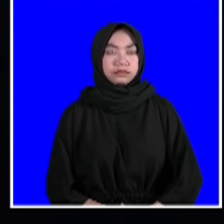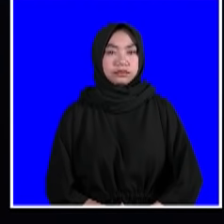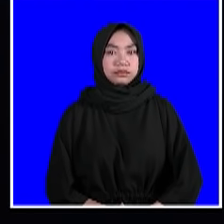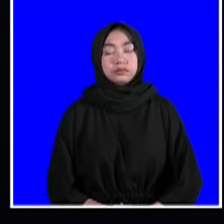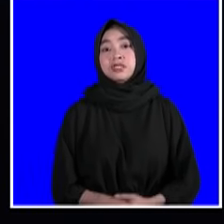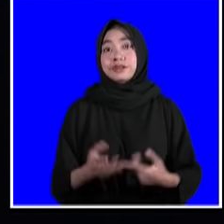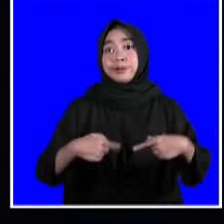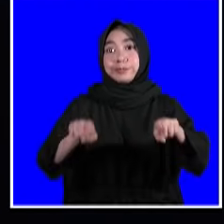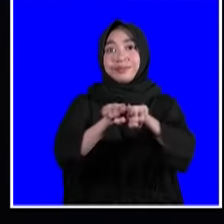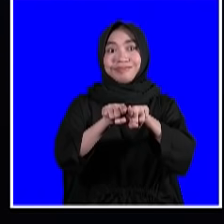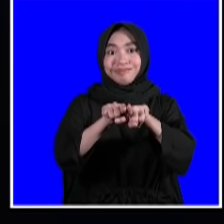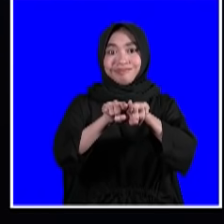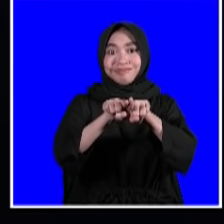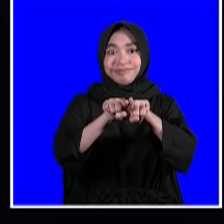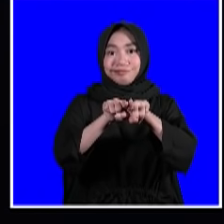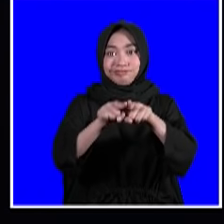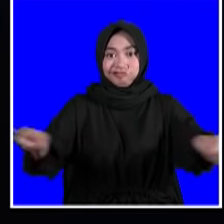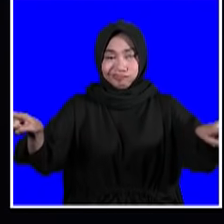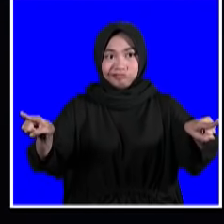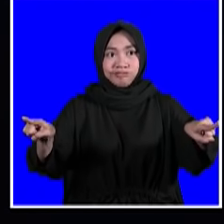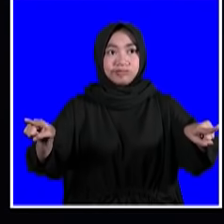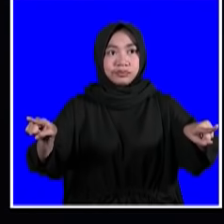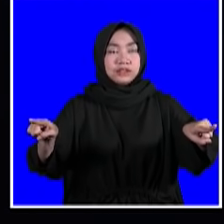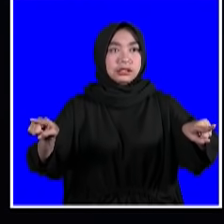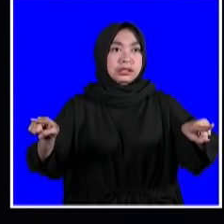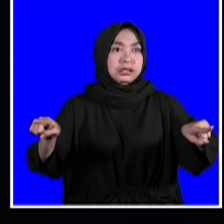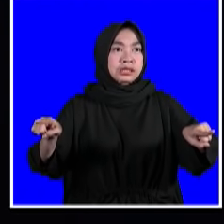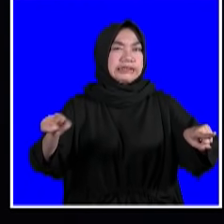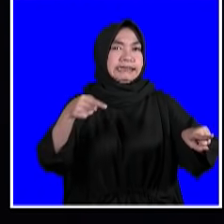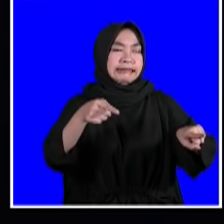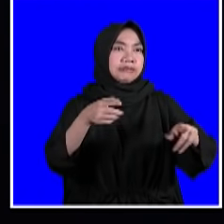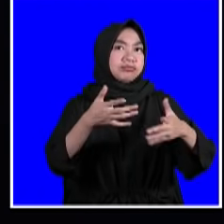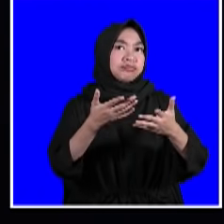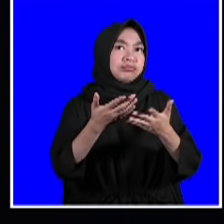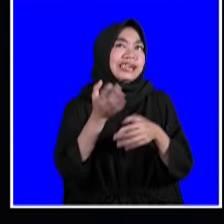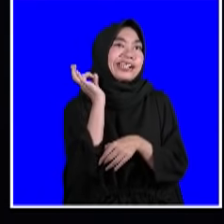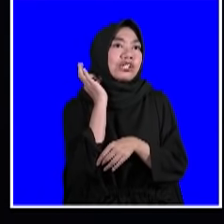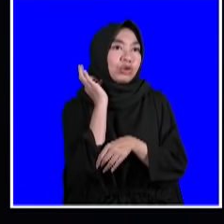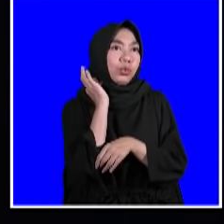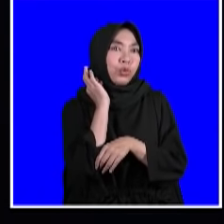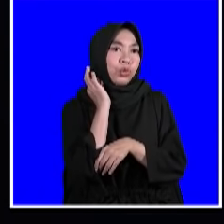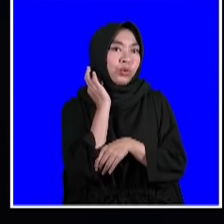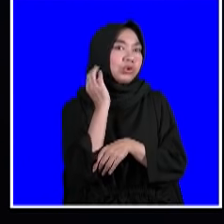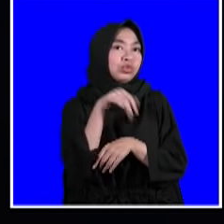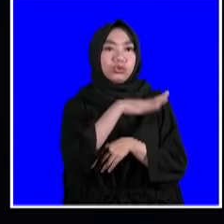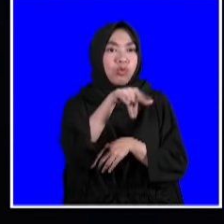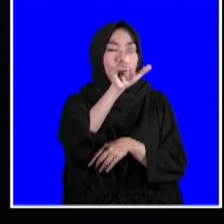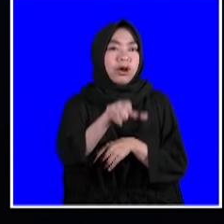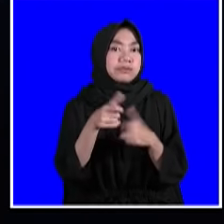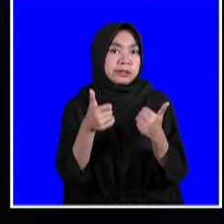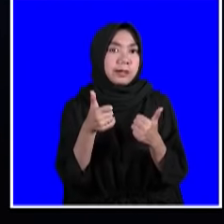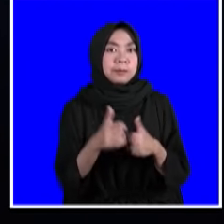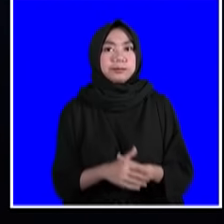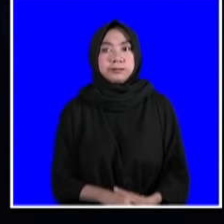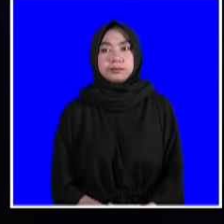Perceraian dalam pernikahan memang menjadi suatu risiko yang bisa saja terjadi. Nah,